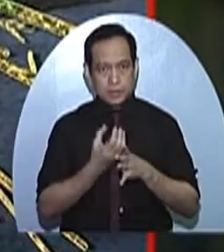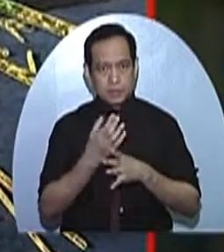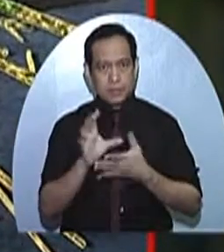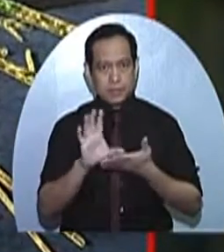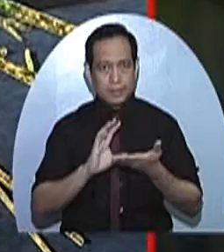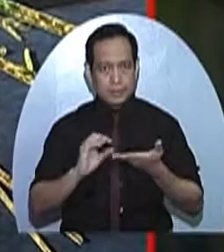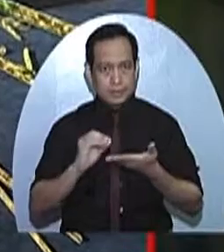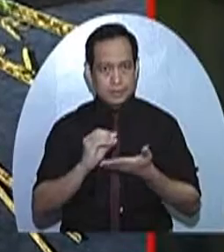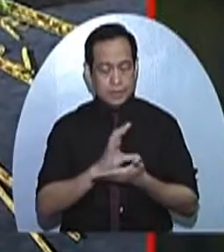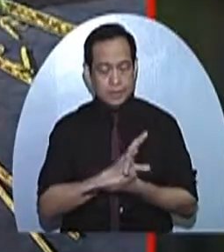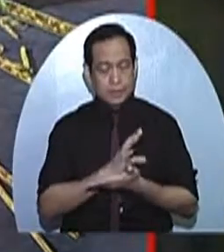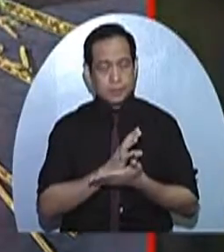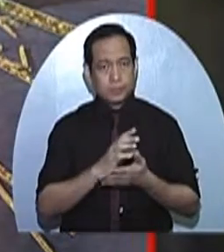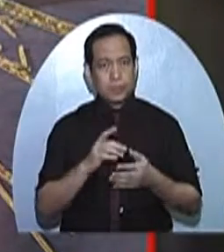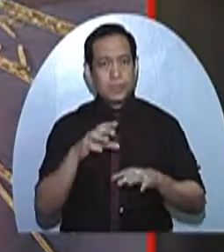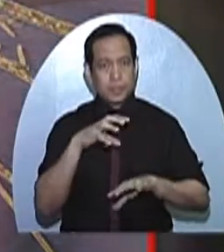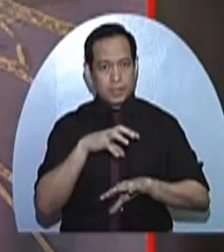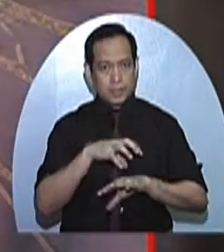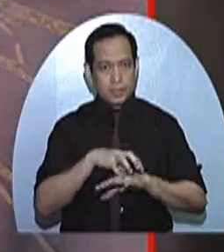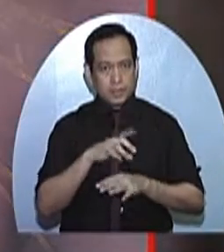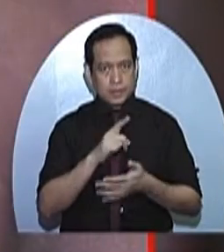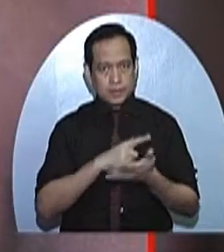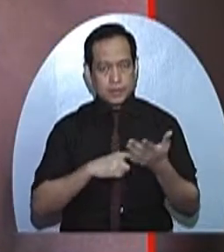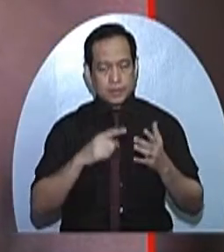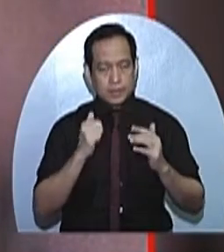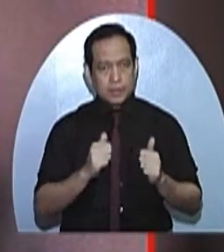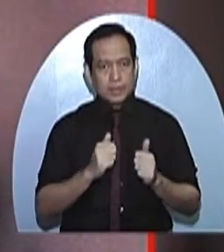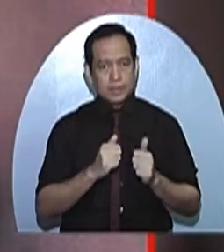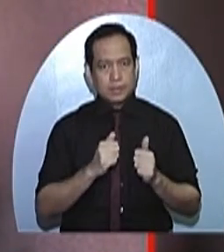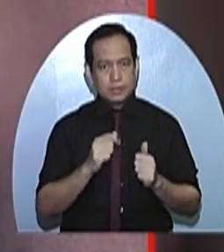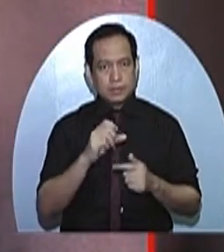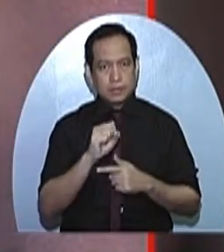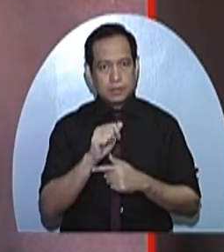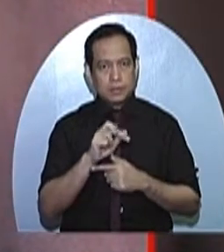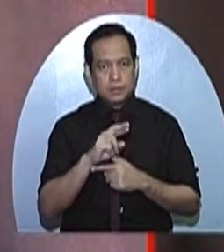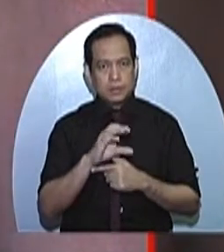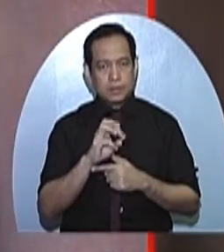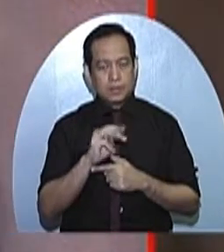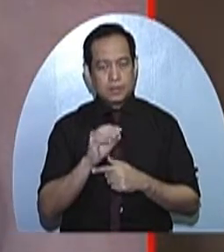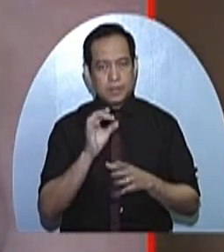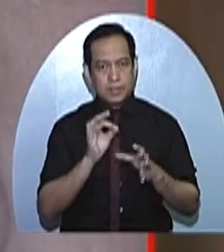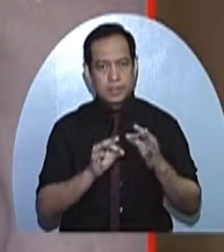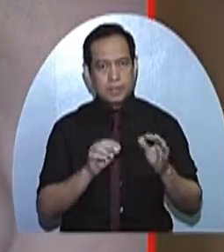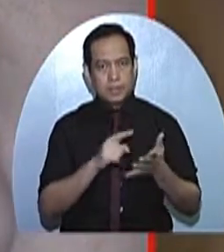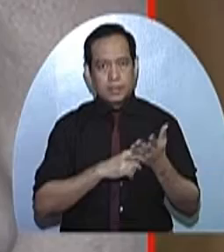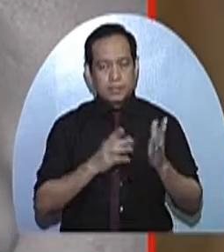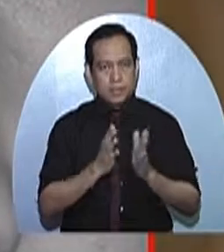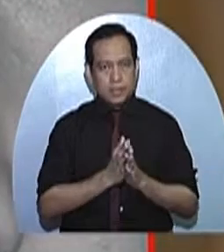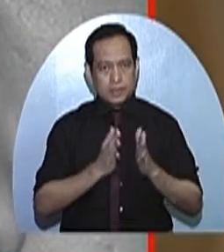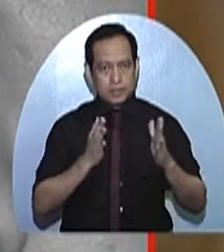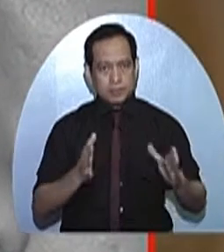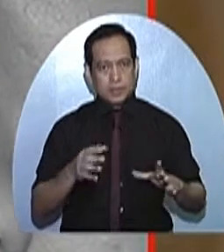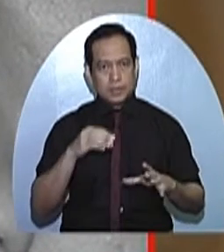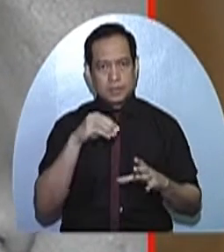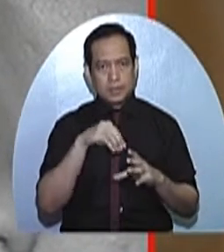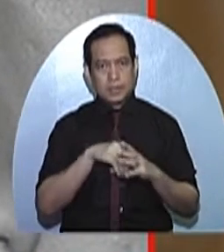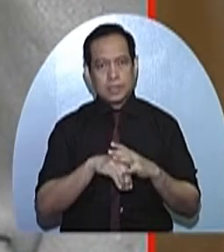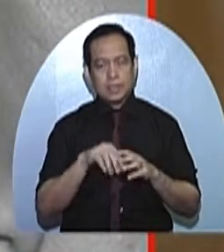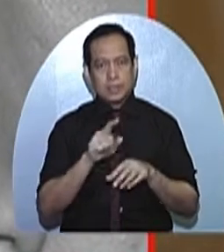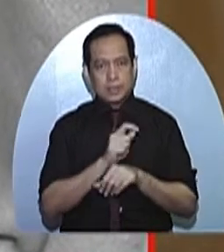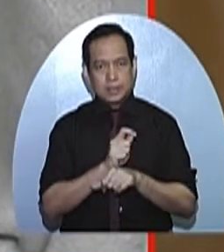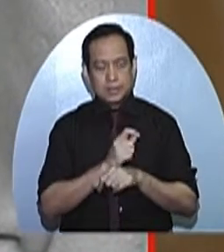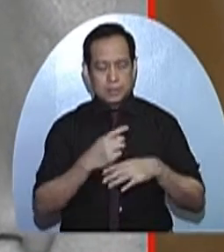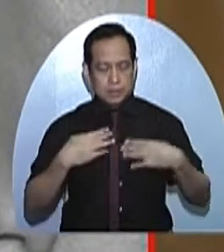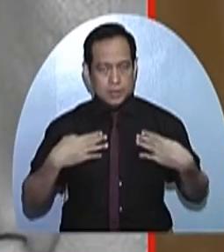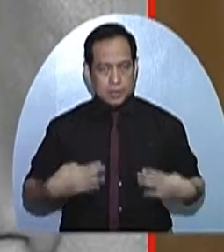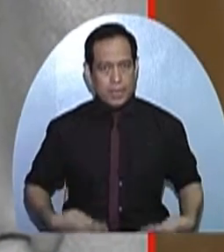maaaring tumubo ang kanser. Ang bukol ay maaaring maging sarcoma kung ito ay malaki, nakabaon